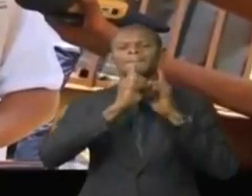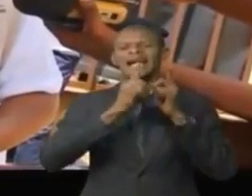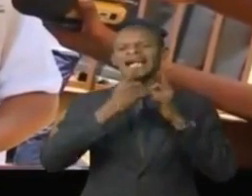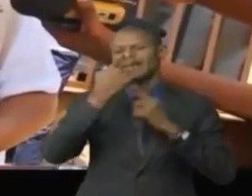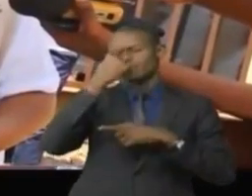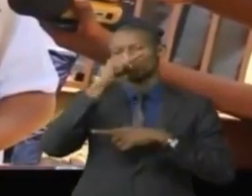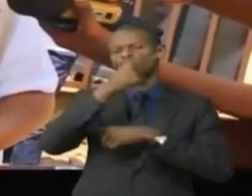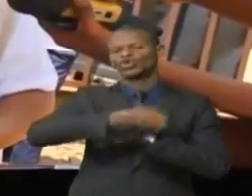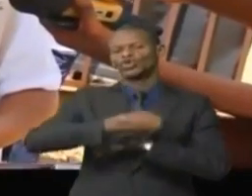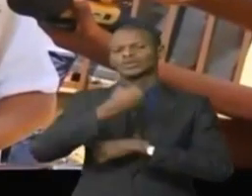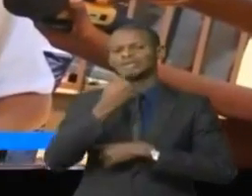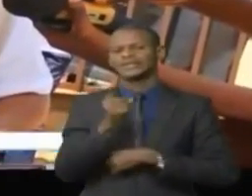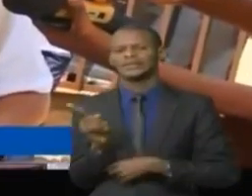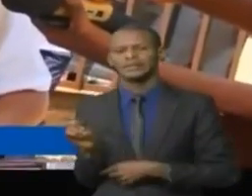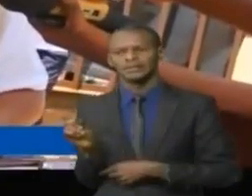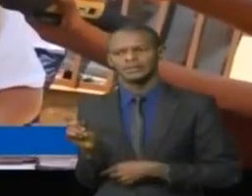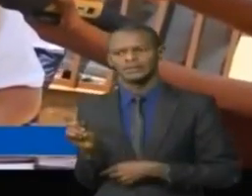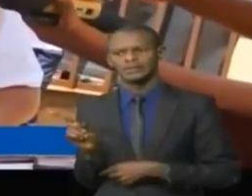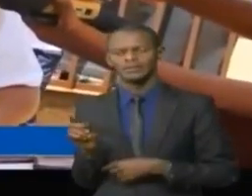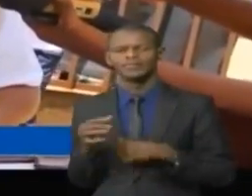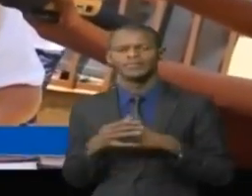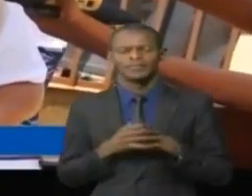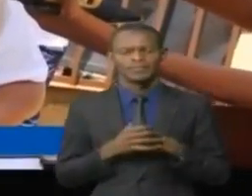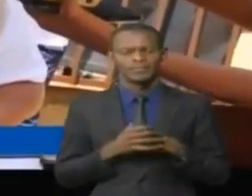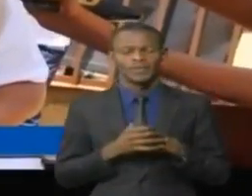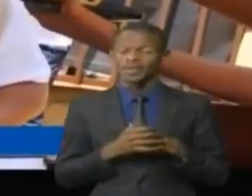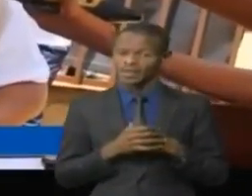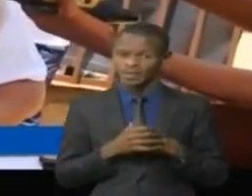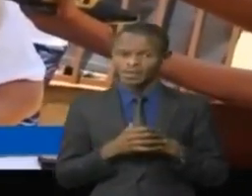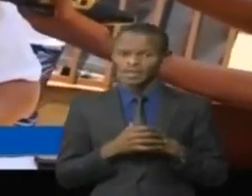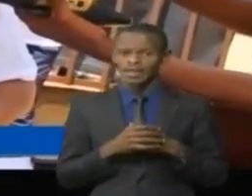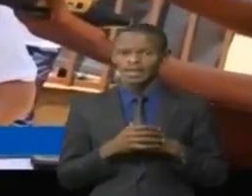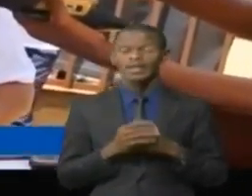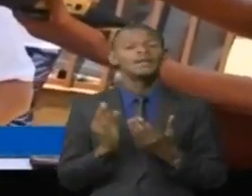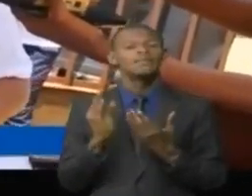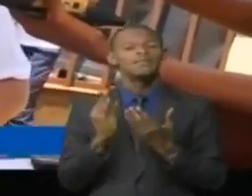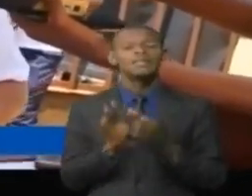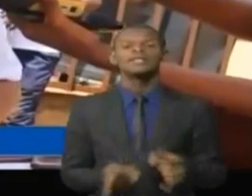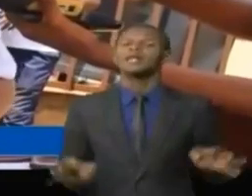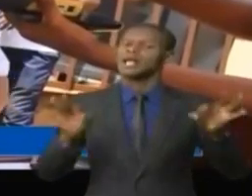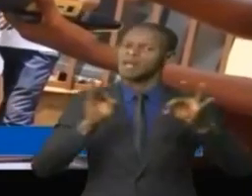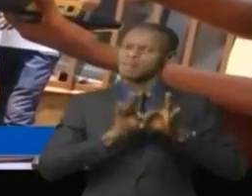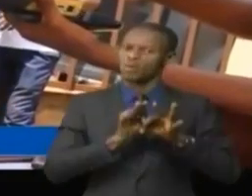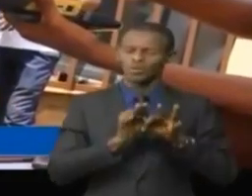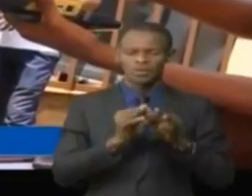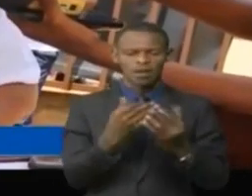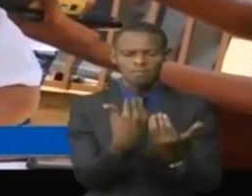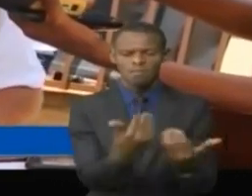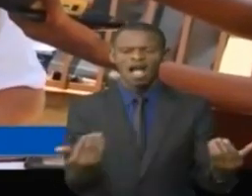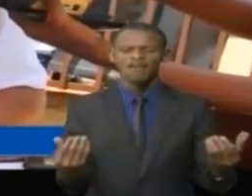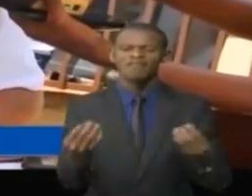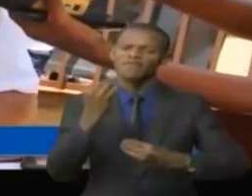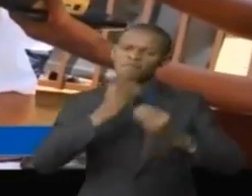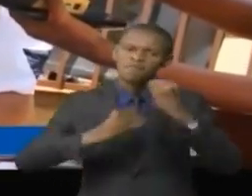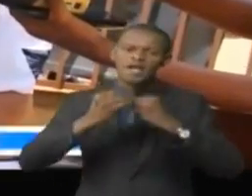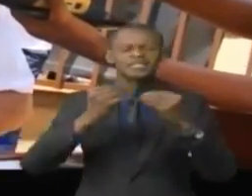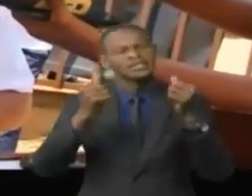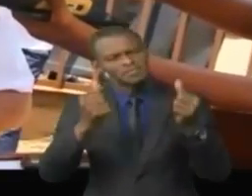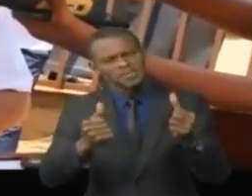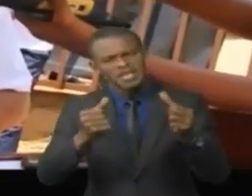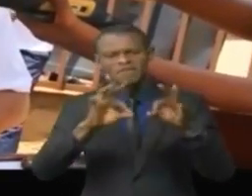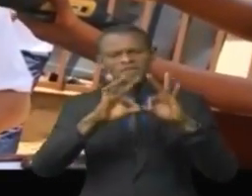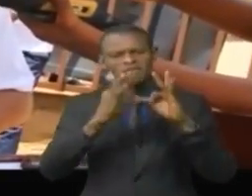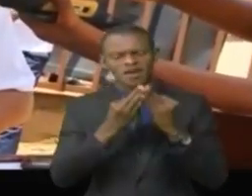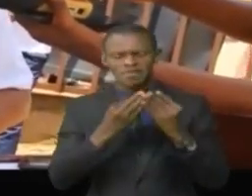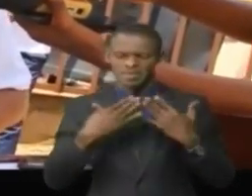Projet multisectoriel de nutrition et santé, volet planification familiale qui est mise en œuvre par le groupement Sandrine